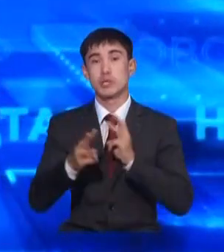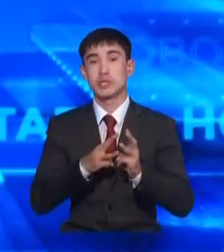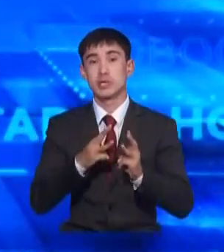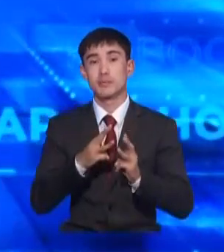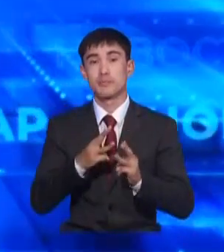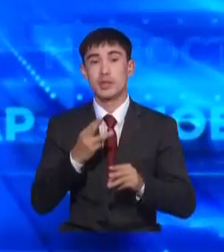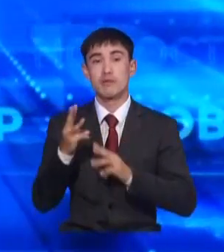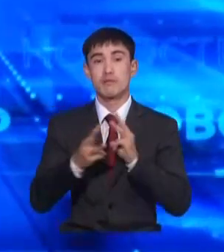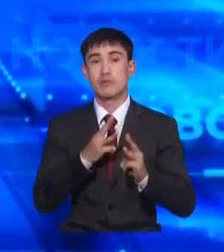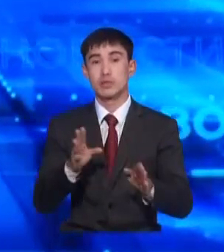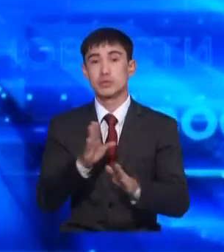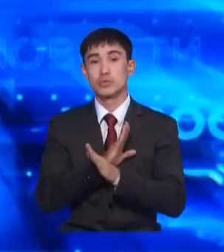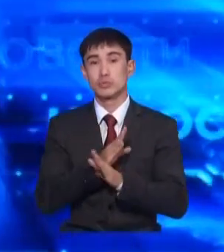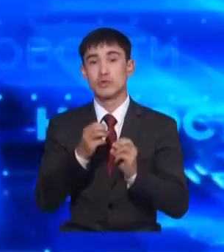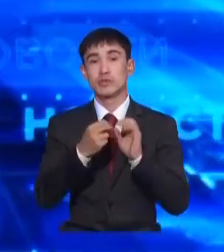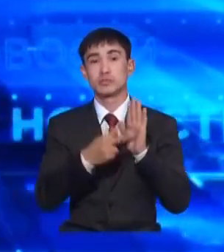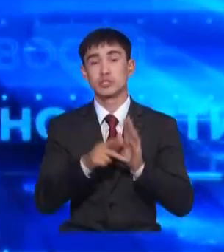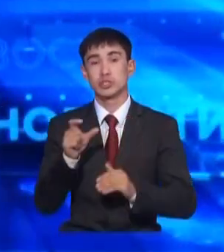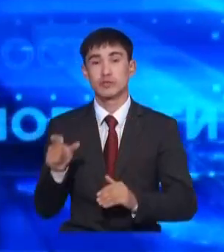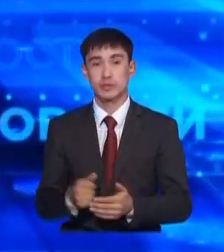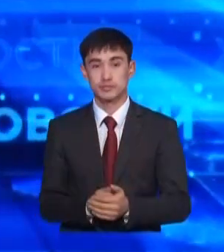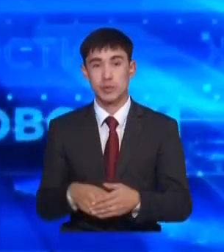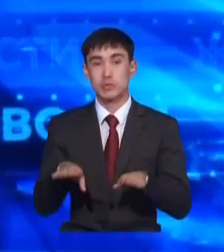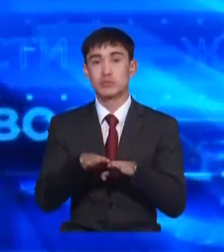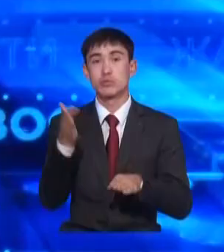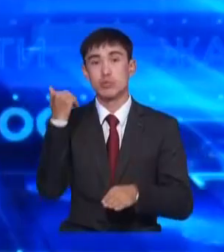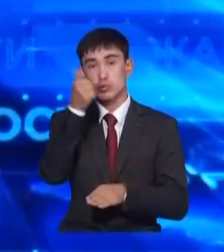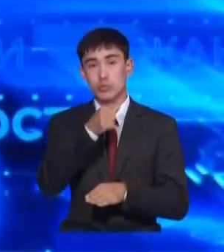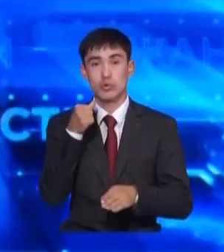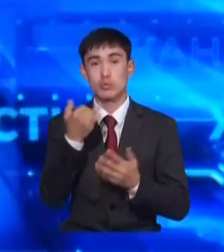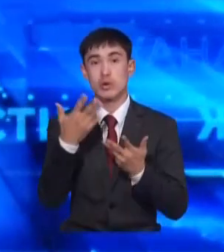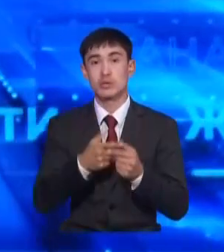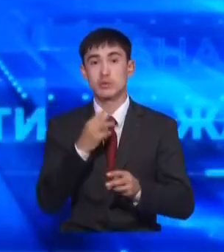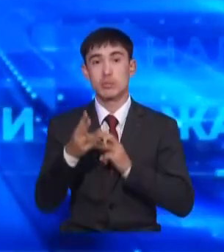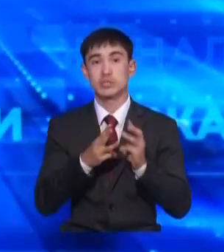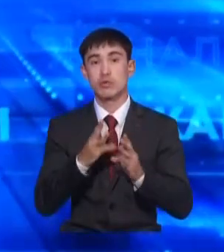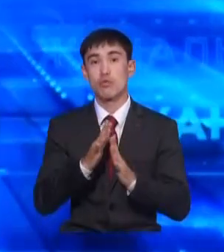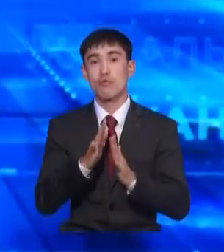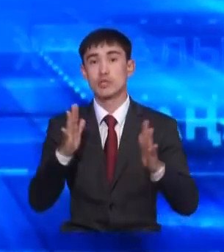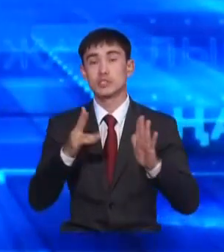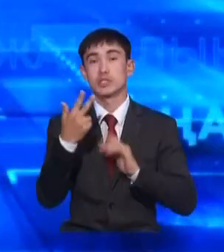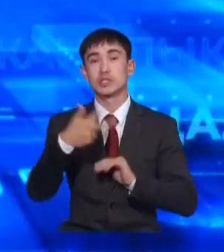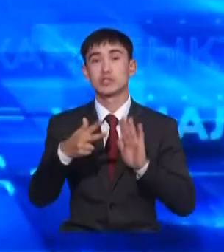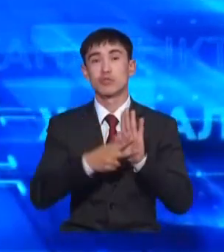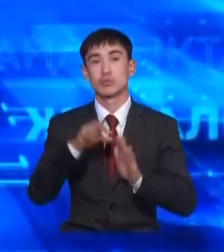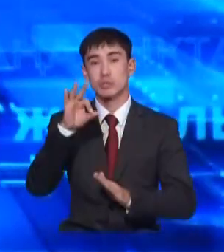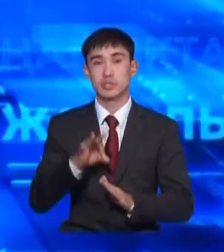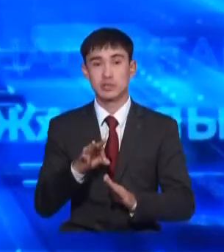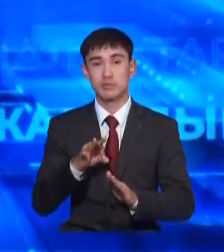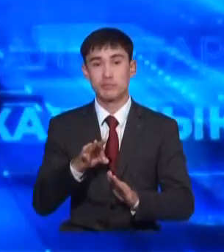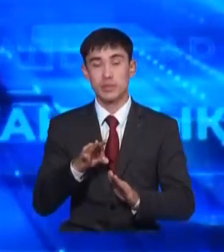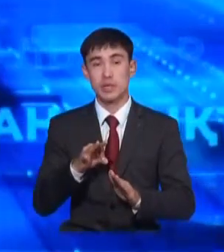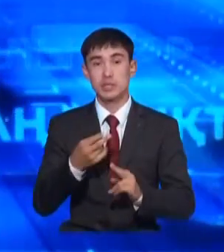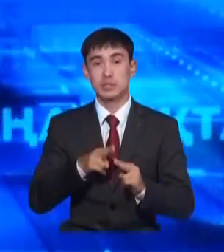684 пожара. Безмолвный враг унес жизни 18 человек. По сравнению с прошлым годом, количество пожаров увеличилось на